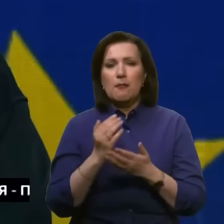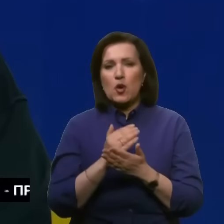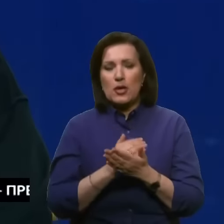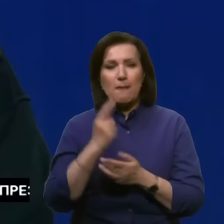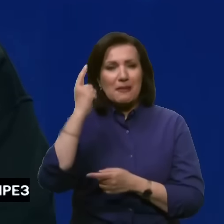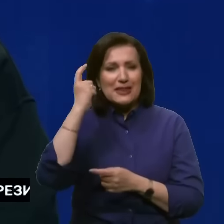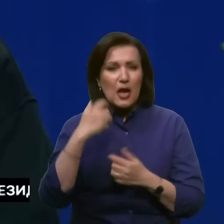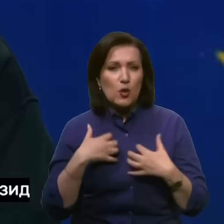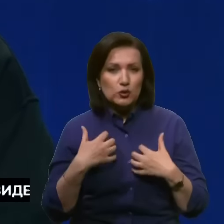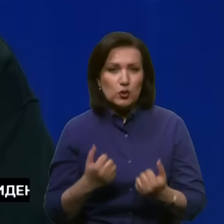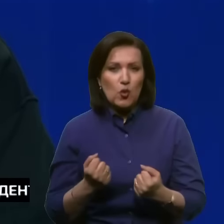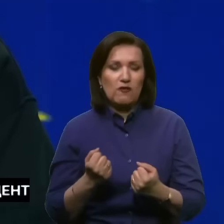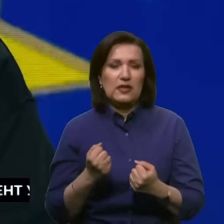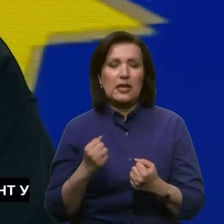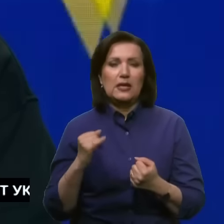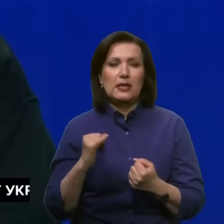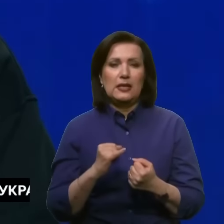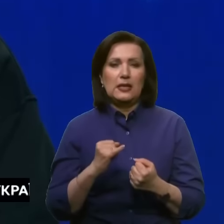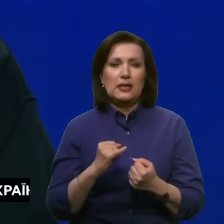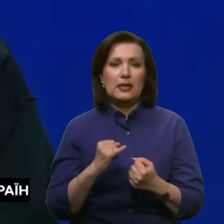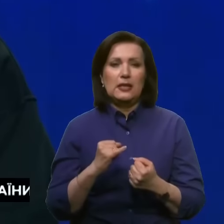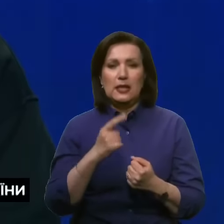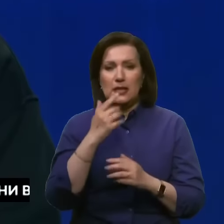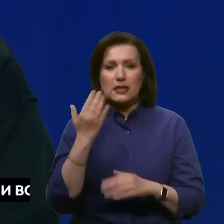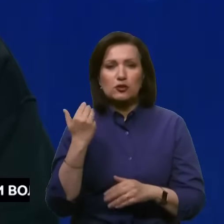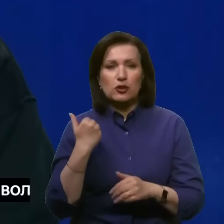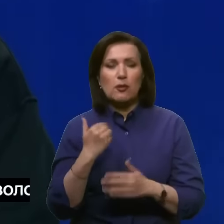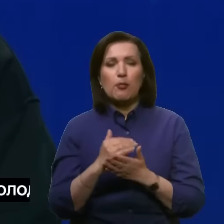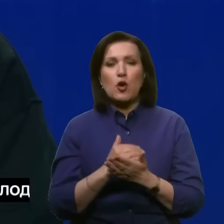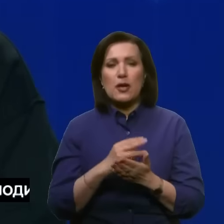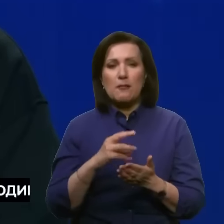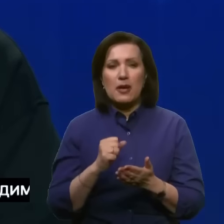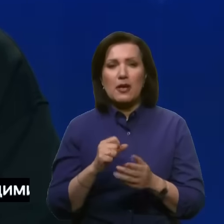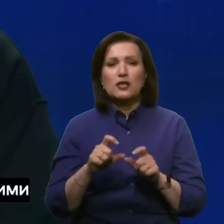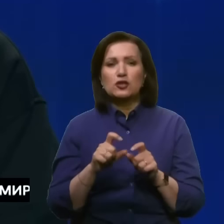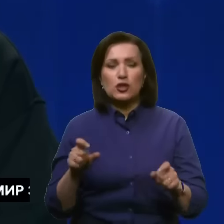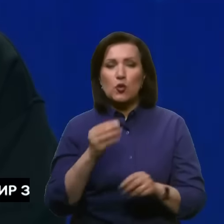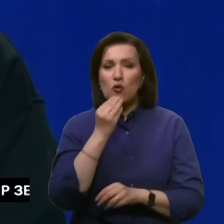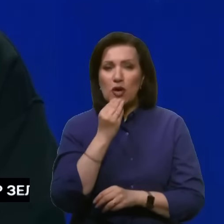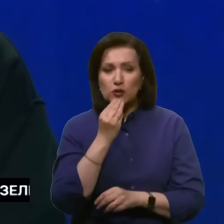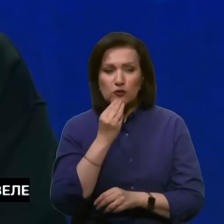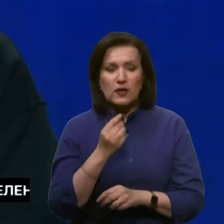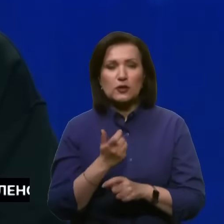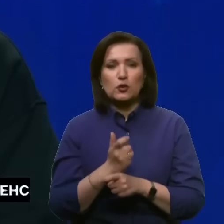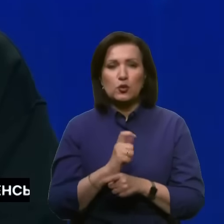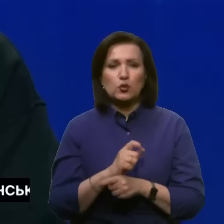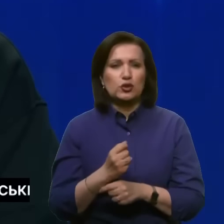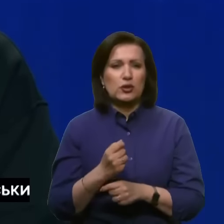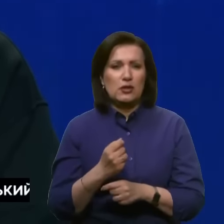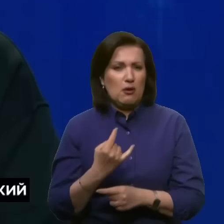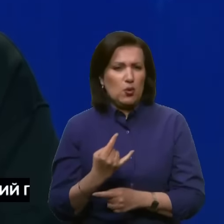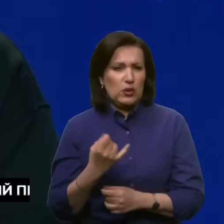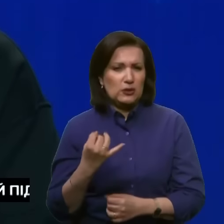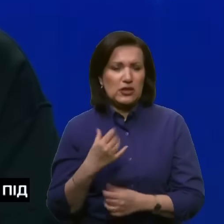Програма ментального здоров'я і нещодавно програма шкільного харчування. Дуже крута